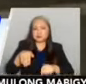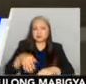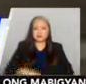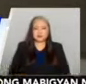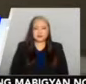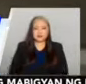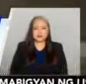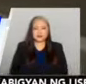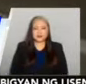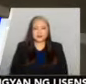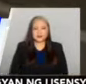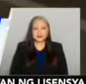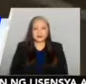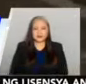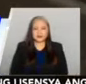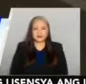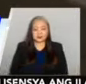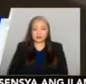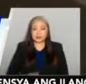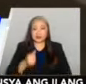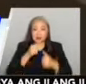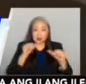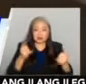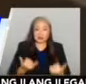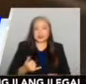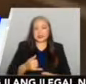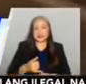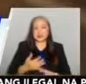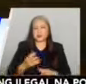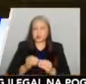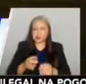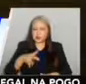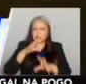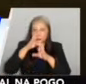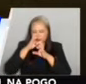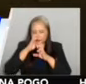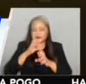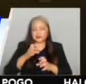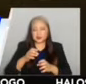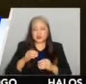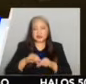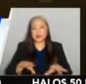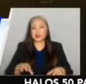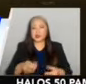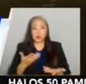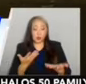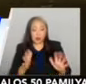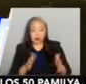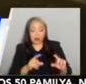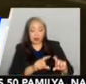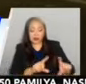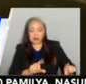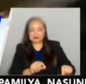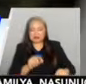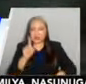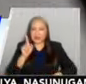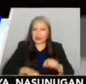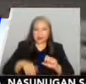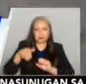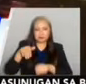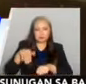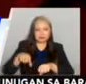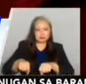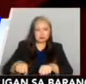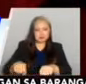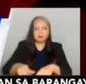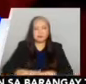Simula ngayong araw, mas mahigpit nang ipatutupad ng Land Transportation Office ang no plate, no travel policy sa mga pumapasadang tricycle sa Quezon